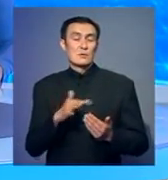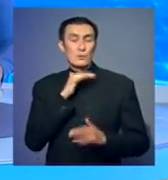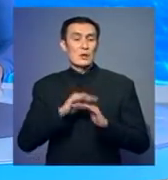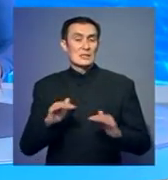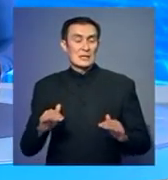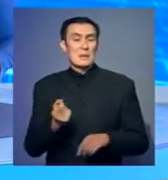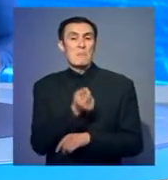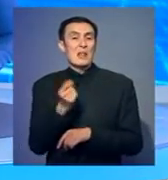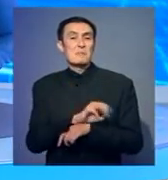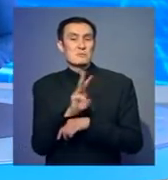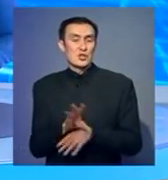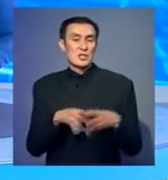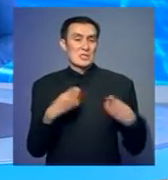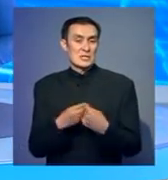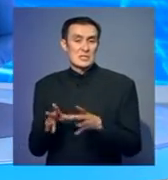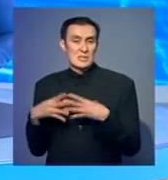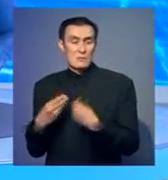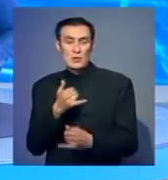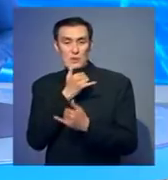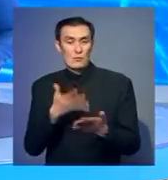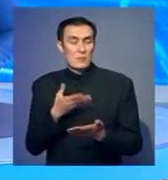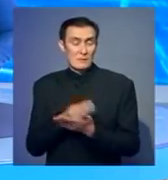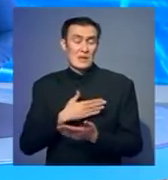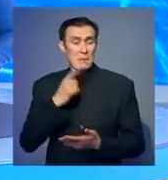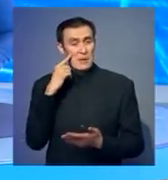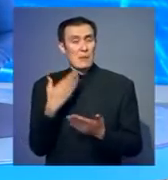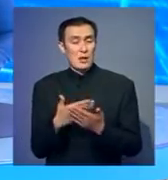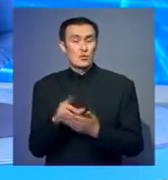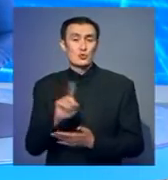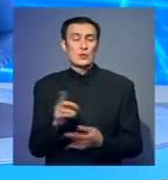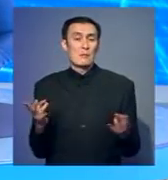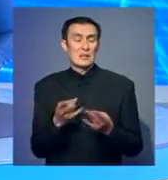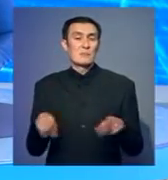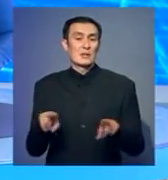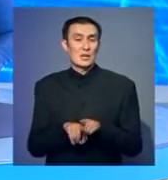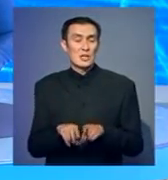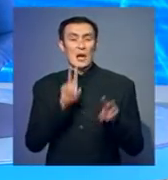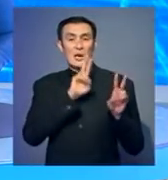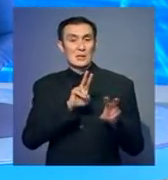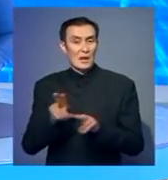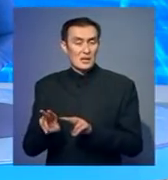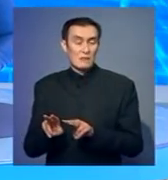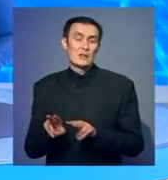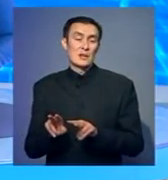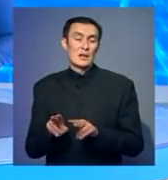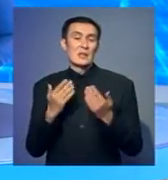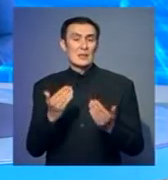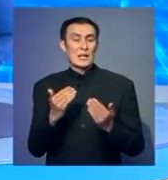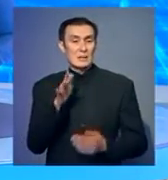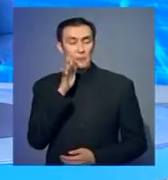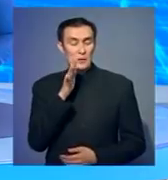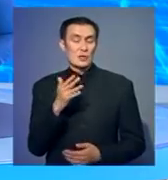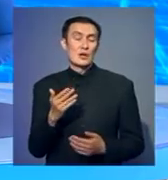многодетные малообеспеченные семьи. Я предполагаю, необходимо также проконтролировать, если сейчас на данный момент